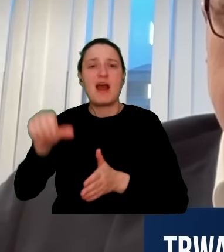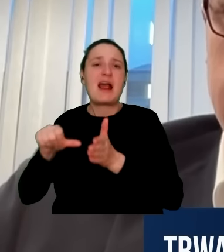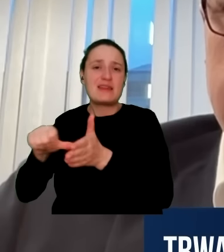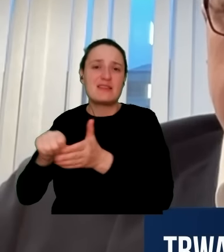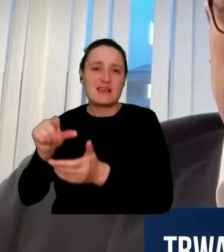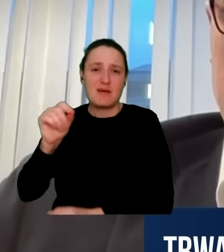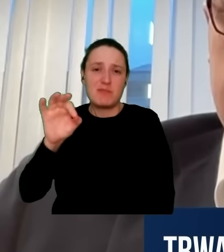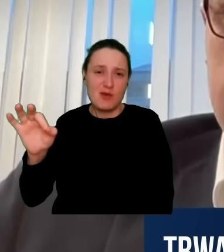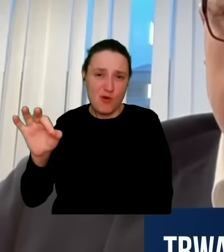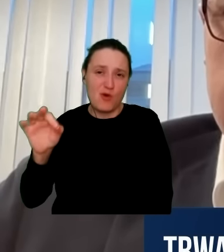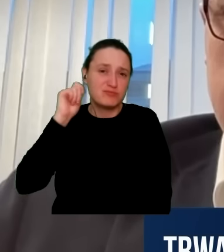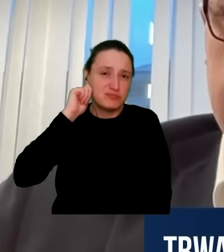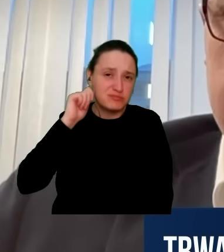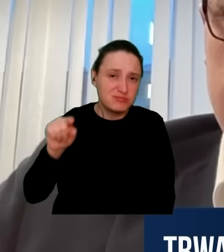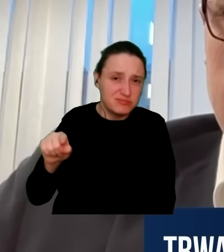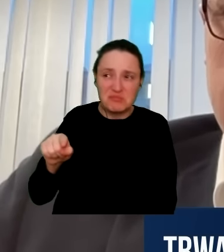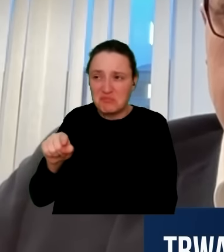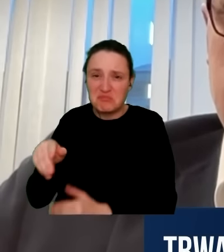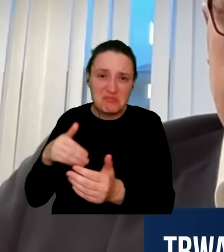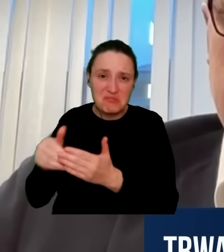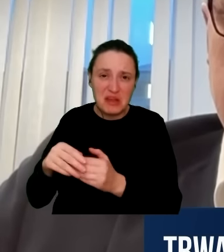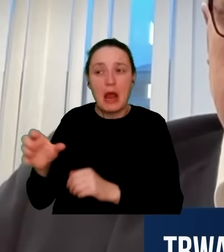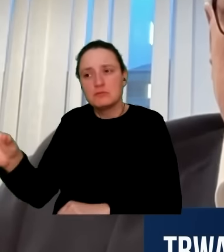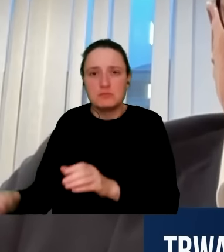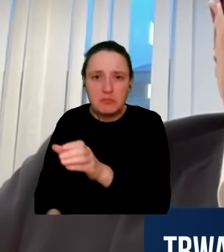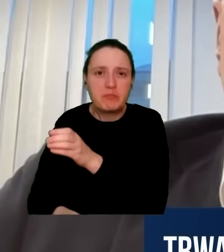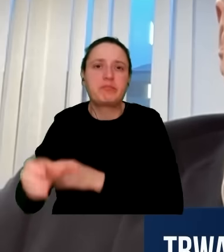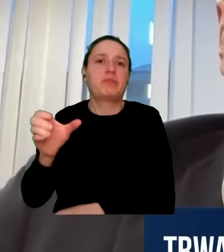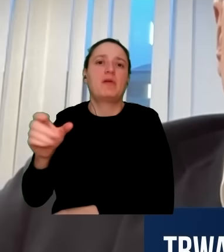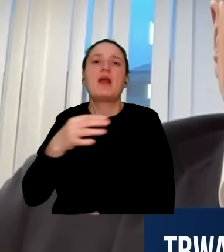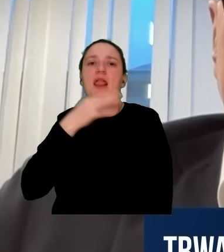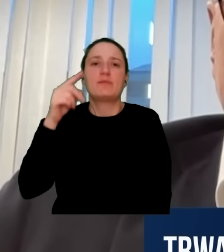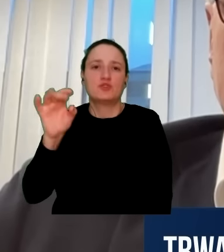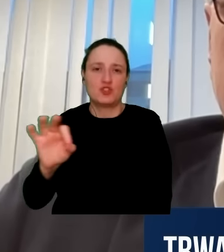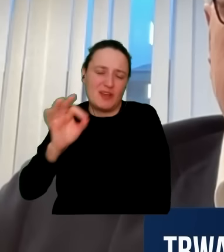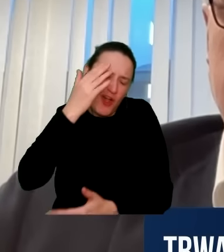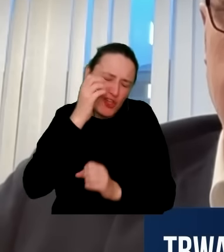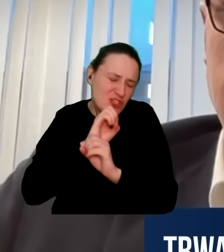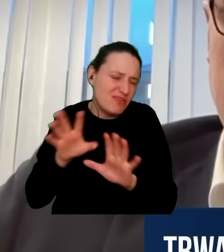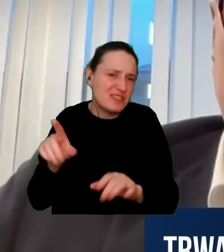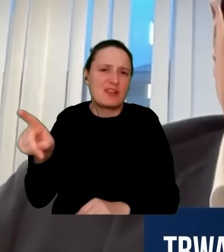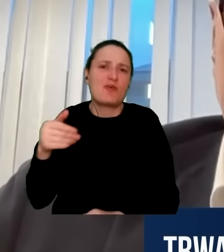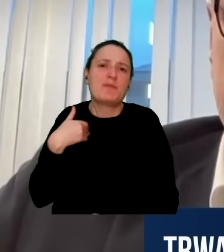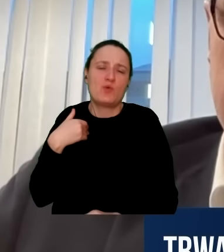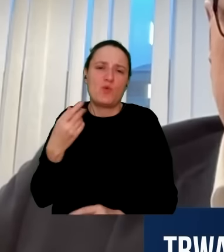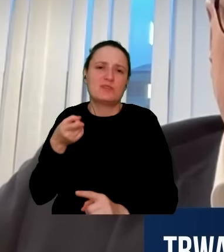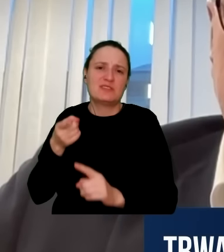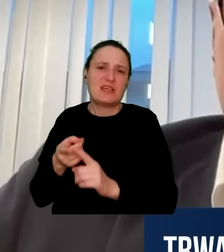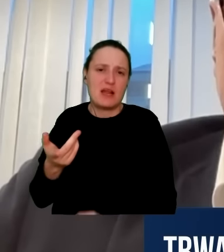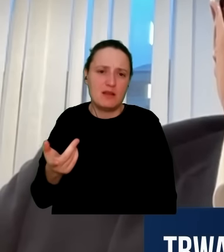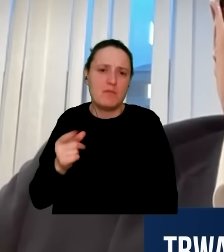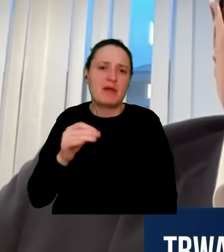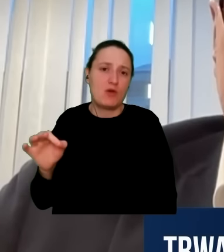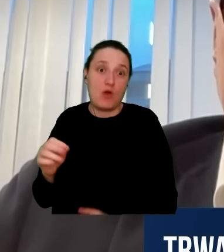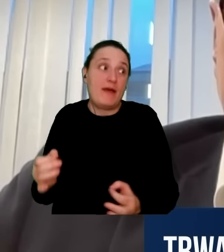kto blokował lepsze szanse i wszystko było temu podporządkowane. No to przecież oczywiste jest, że tego komisja nie może